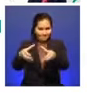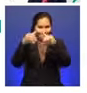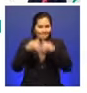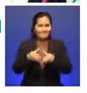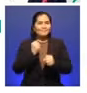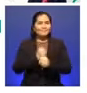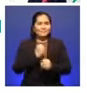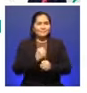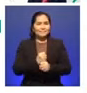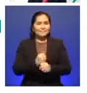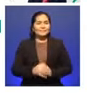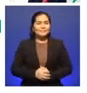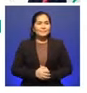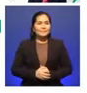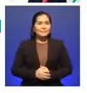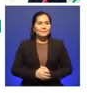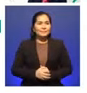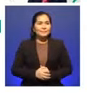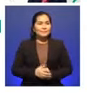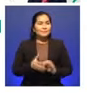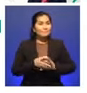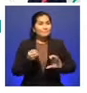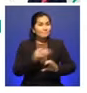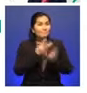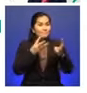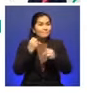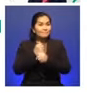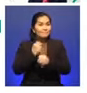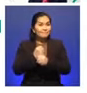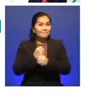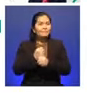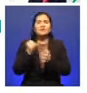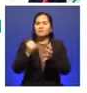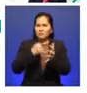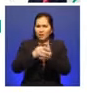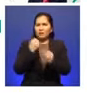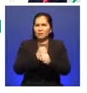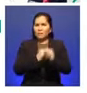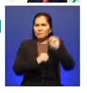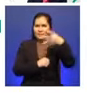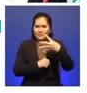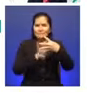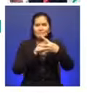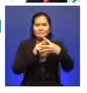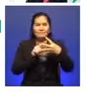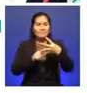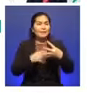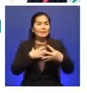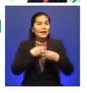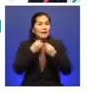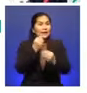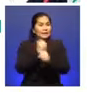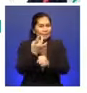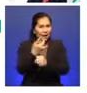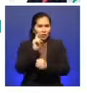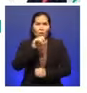านสไลด์ต่อไปเลยค่ะการดำเนินงานก็ง่ายๆค่ะทำแค่4อย่างเราอยากให้เขาทำอะไรบอกให้เข